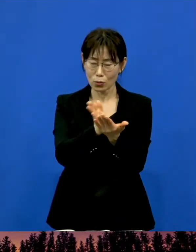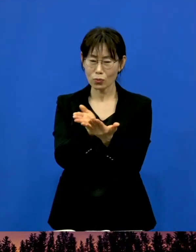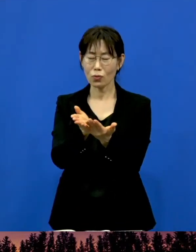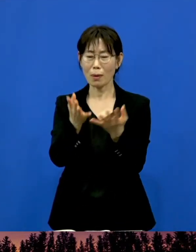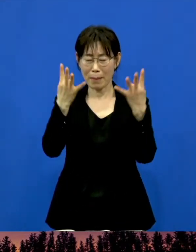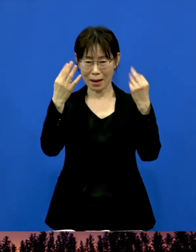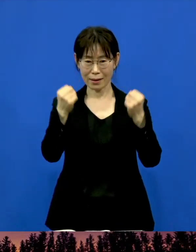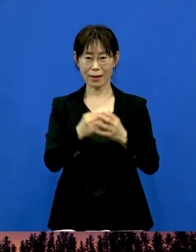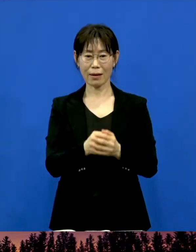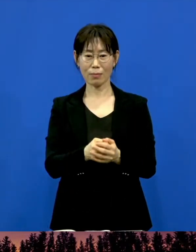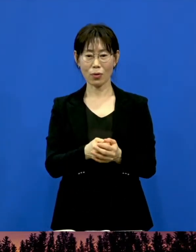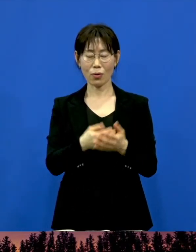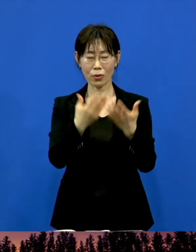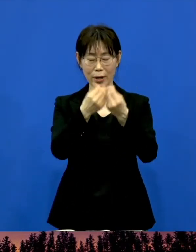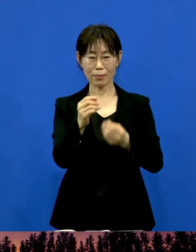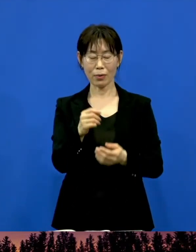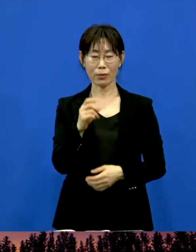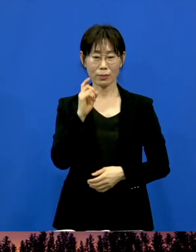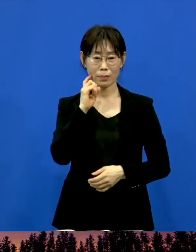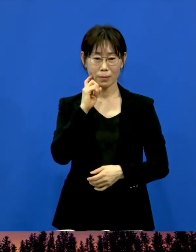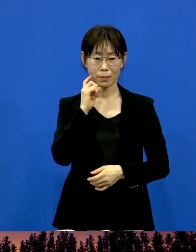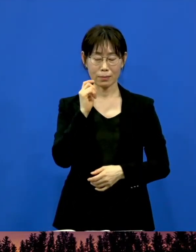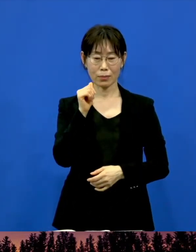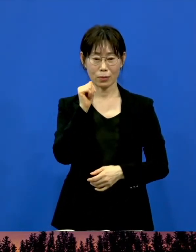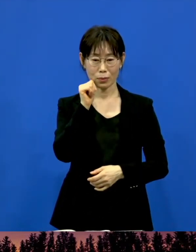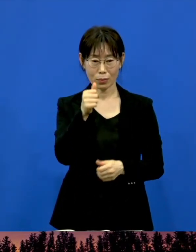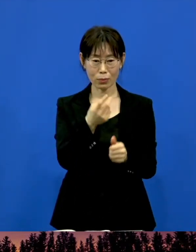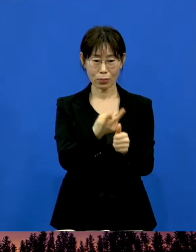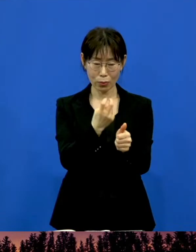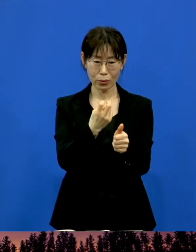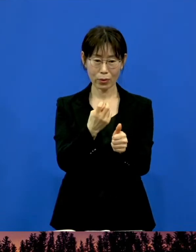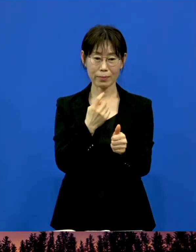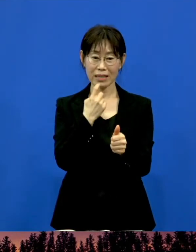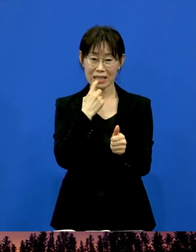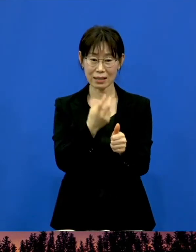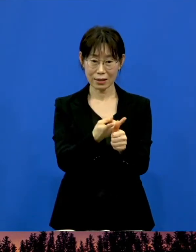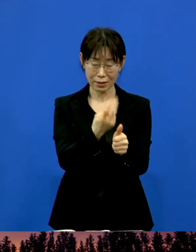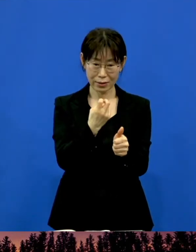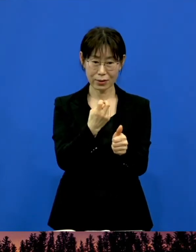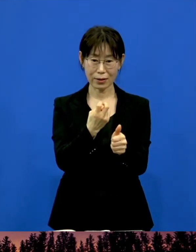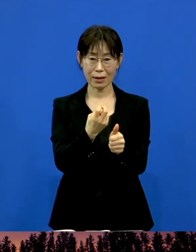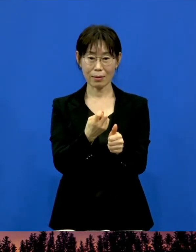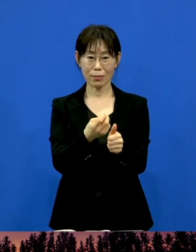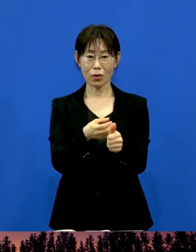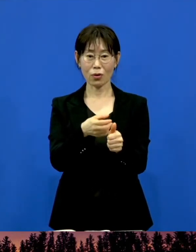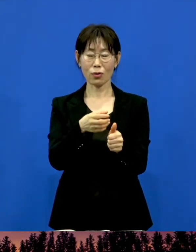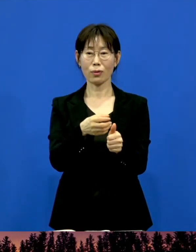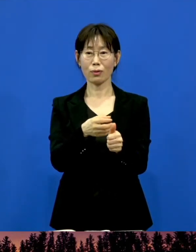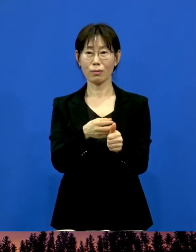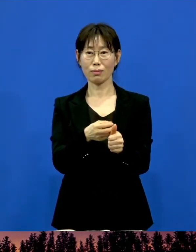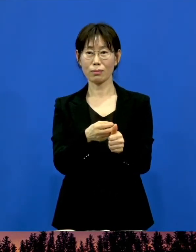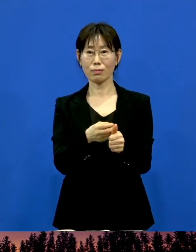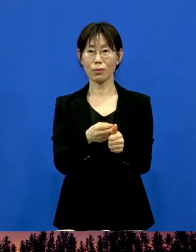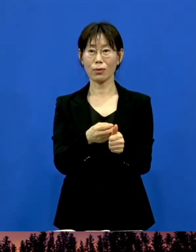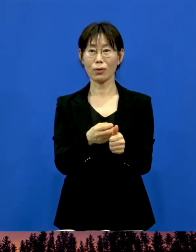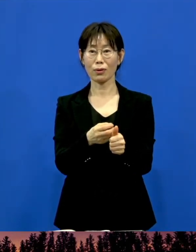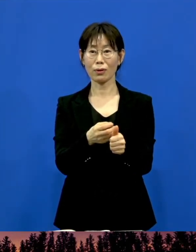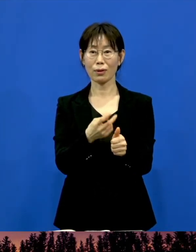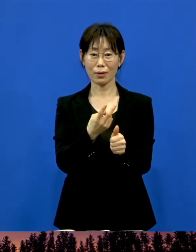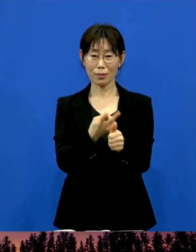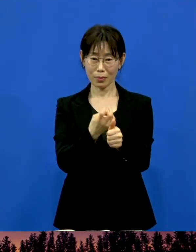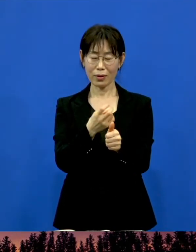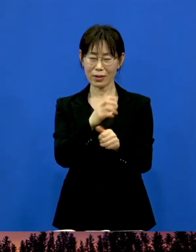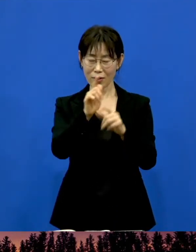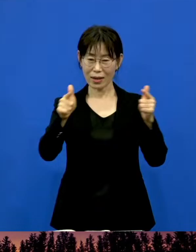있어요. 근데 여러분 제일 맛있는 음료수는 뭔지 알려드릴까요? 워터.